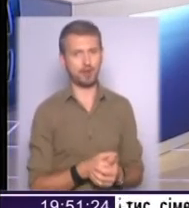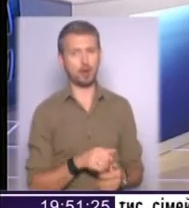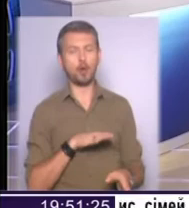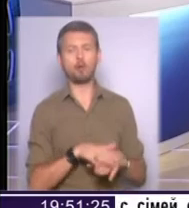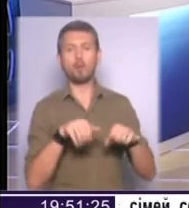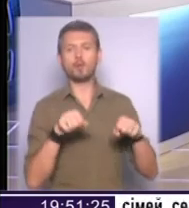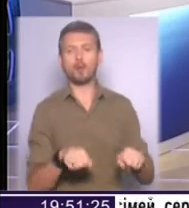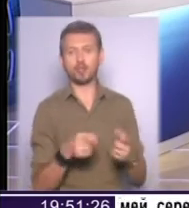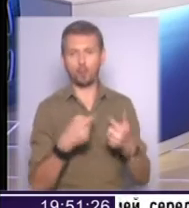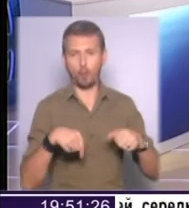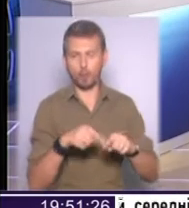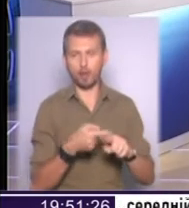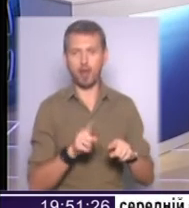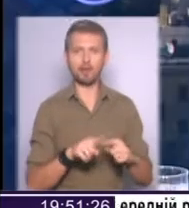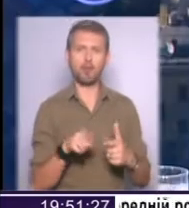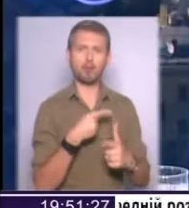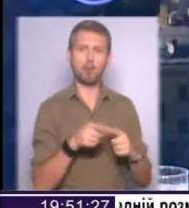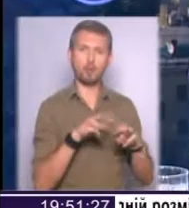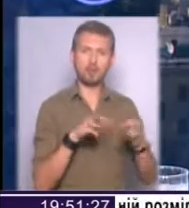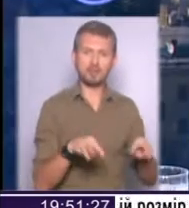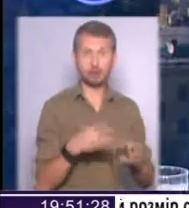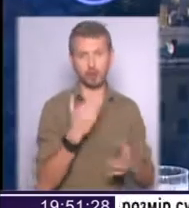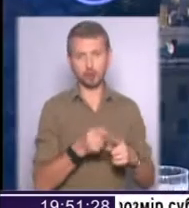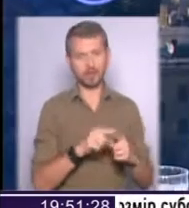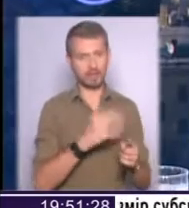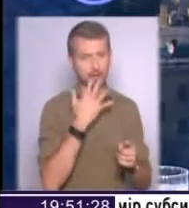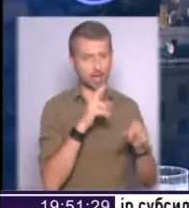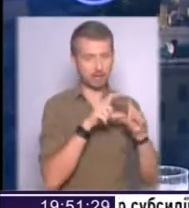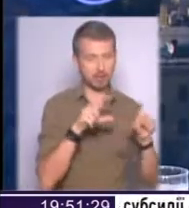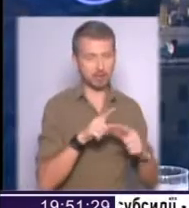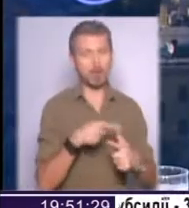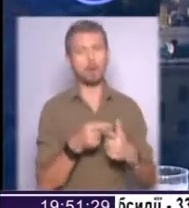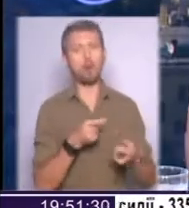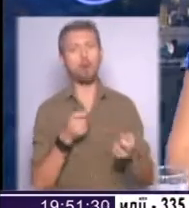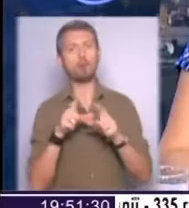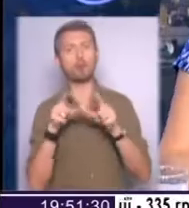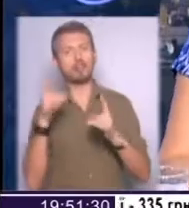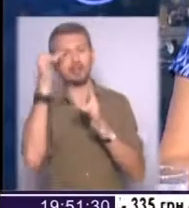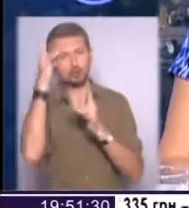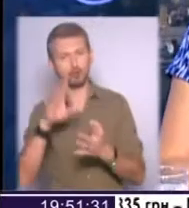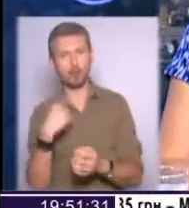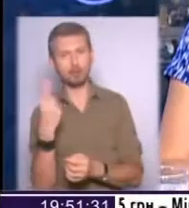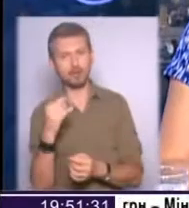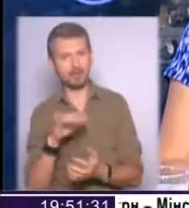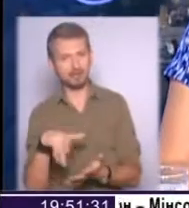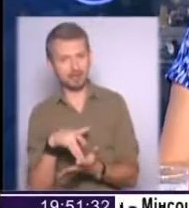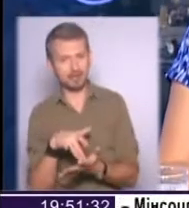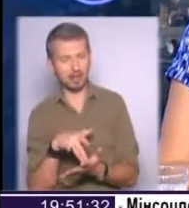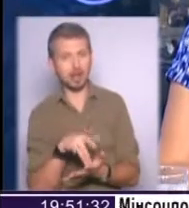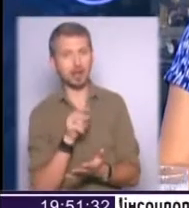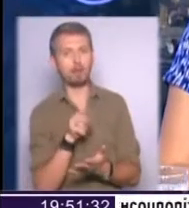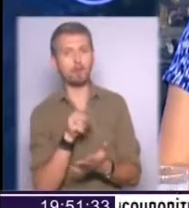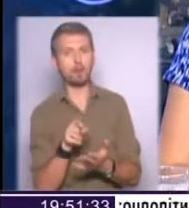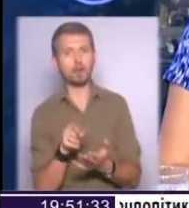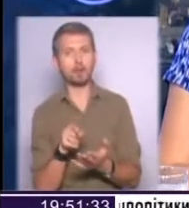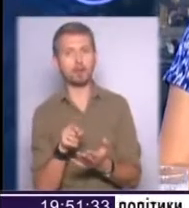Уповноважений орган, а це є або міністерство, якщо це національні заклади, або управління культури, обласне або міське, вони